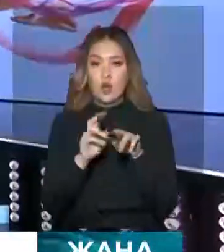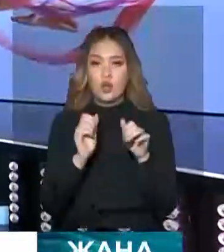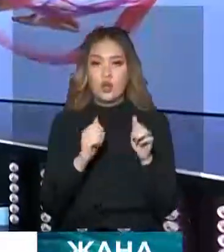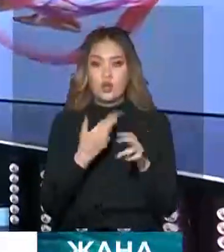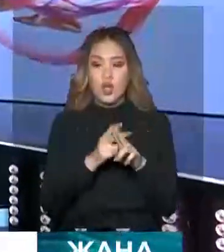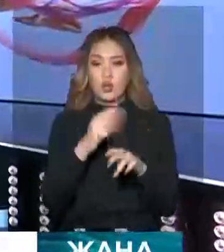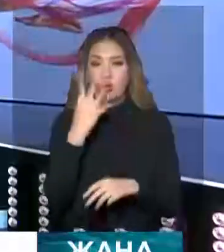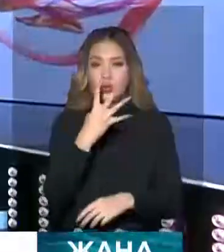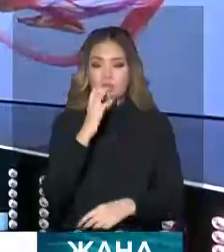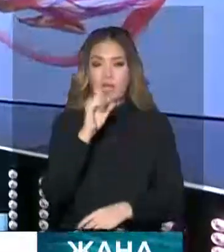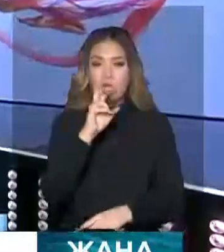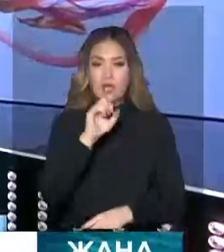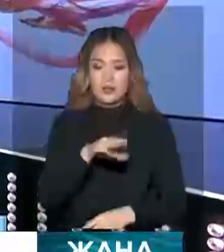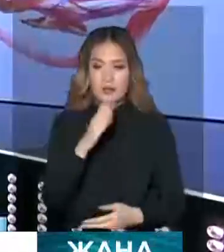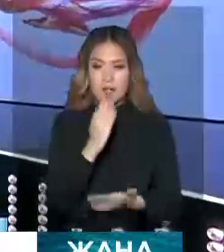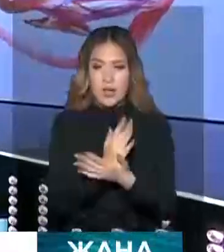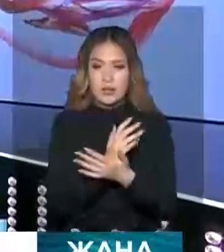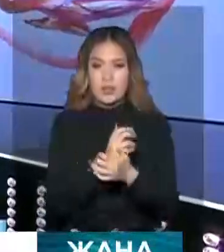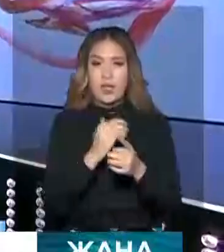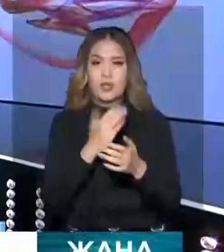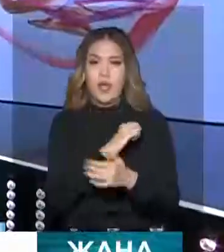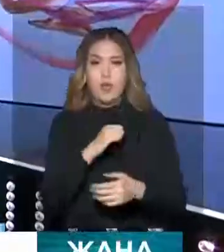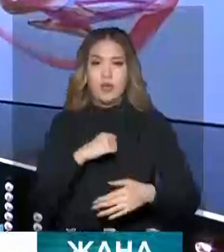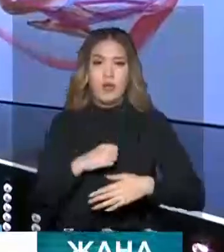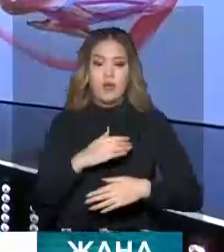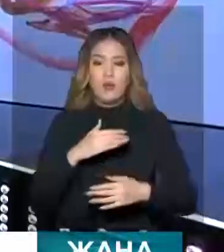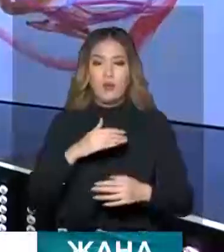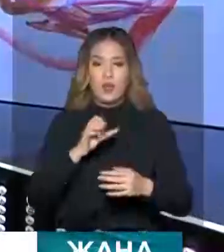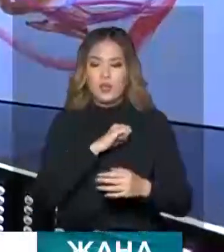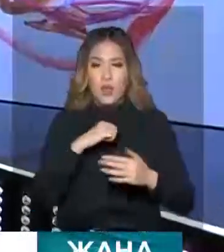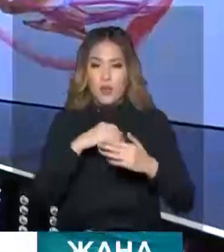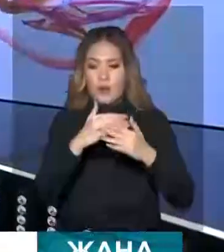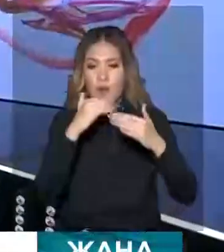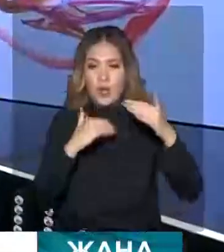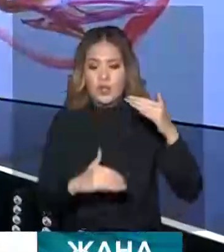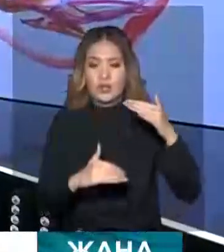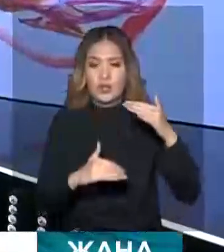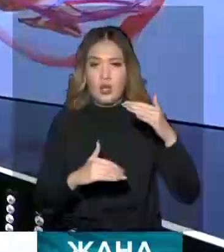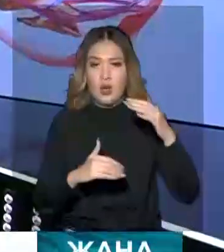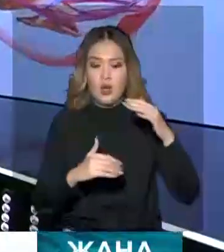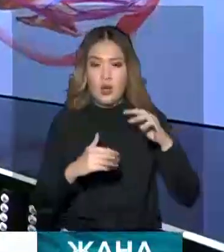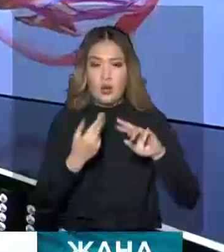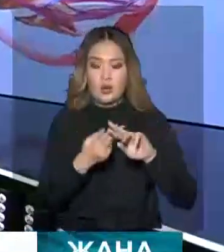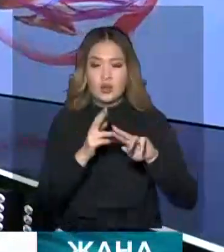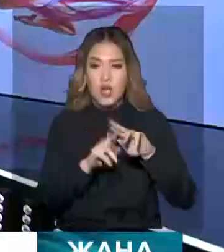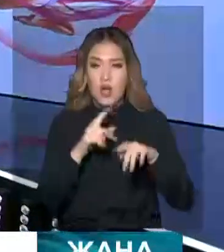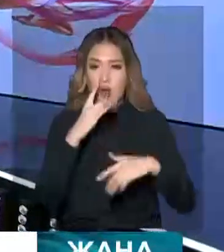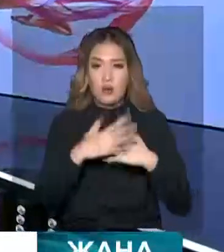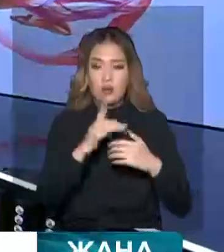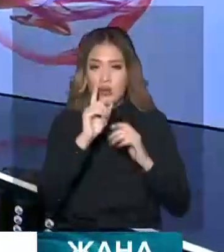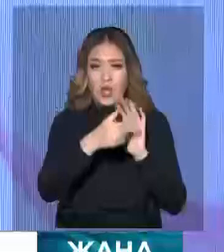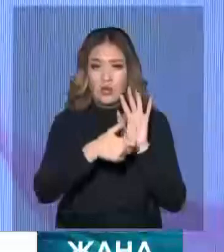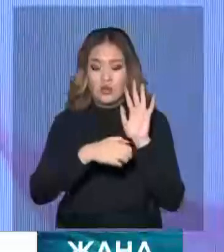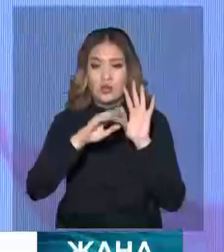4 санаты бар. 4 санатын енді жоғарғысы мен төменгісін айтайын. Төменгісі ұлттық дәрежедегі төреші. Ол осыға дейін 1600